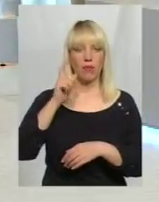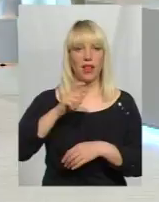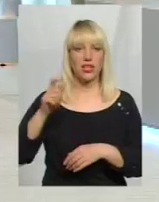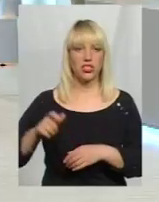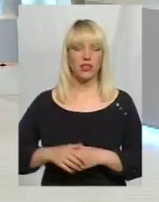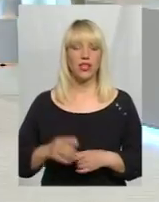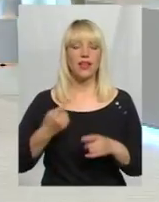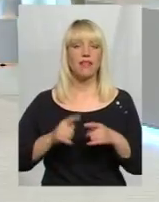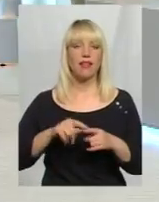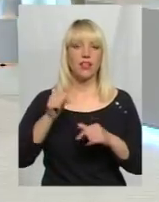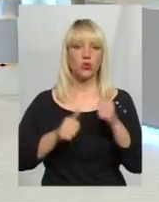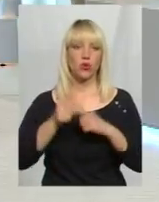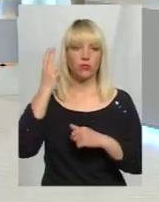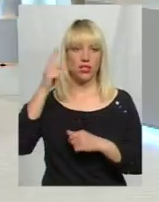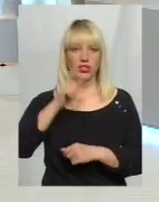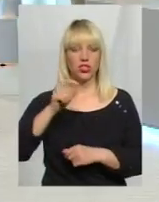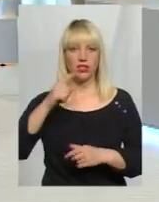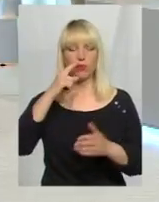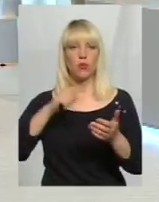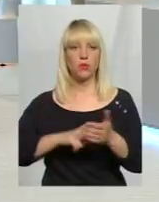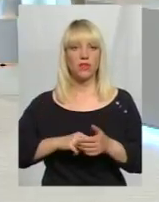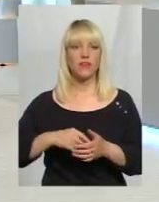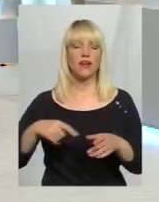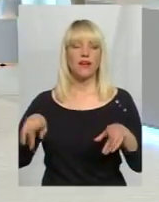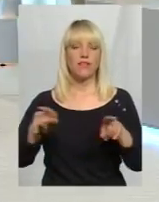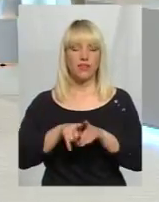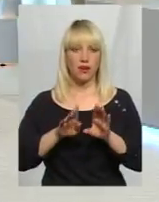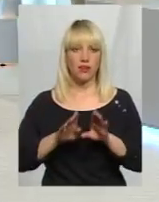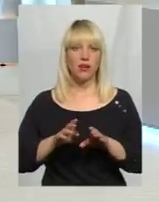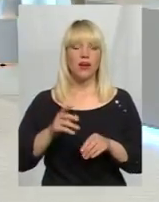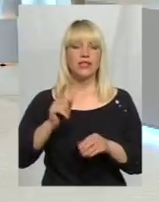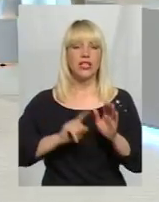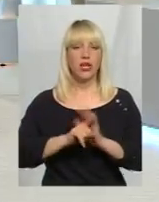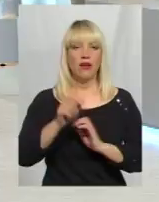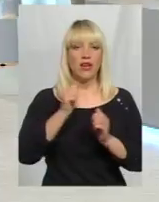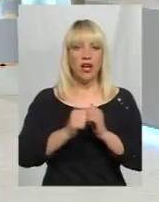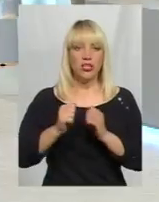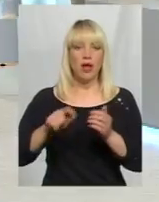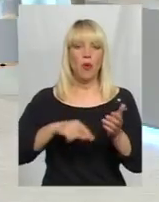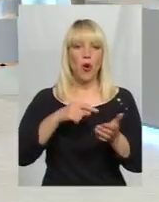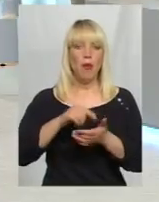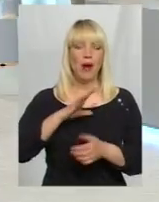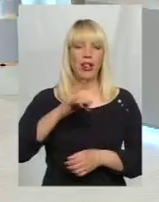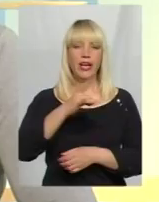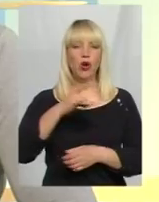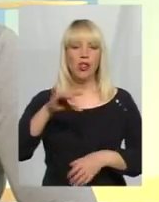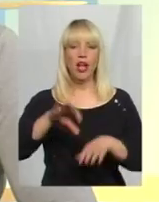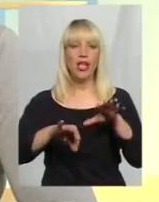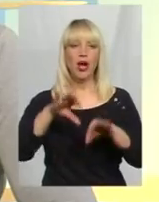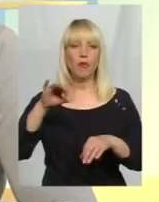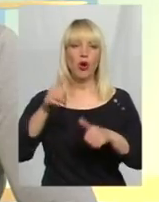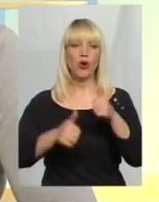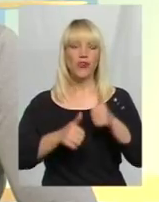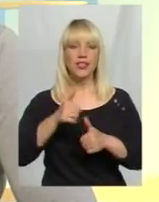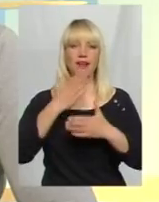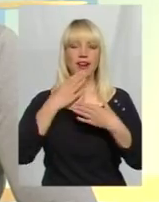На этот конкурс хмельничанки попадали все таким образом. Сначала в каждом городе был региональный отбор конкурса